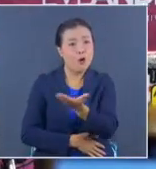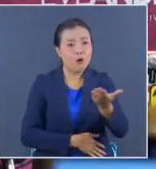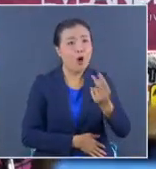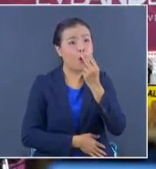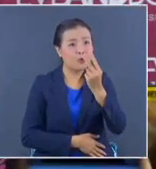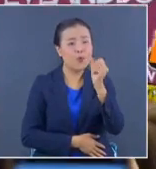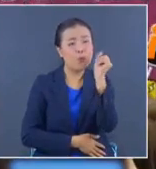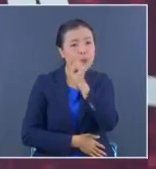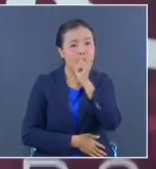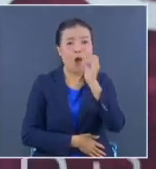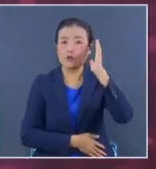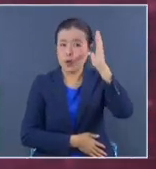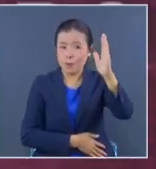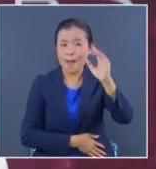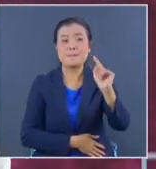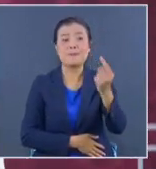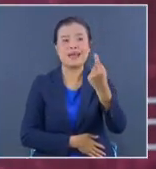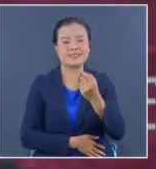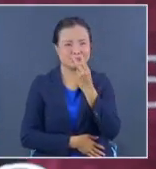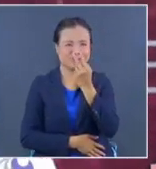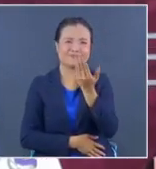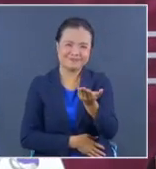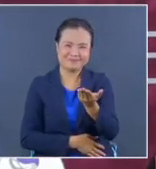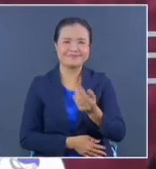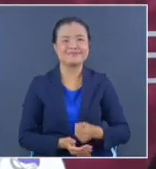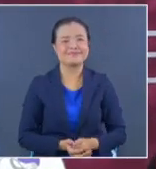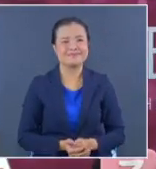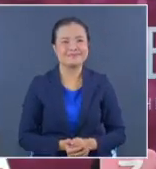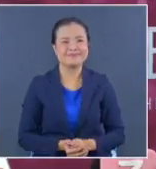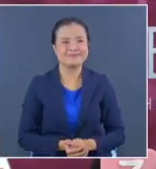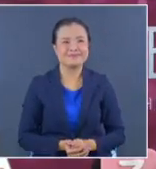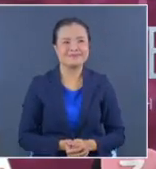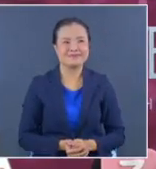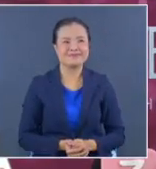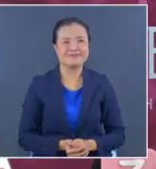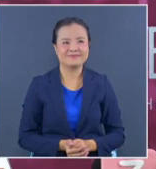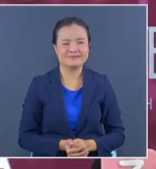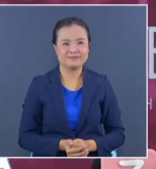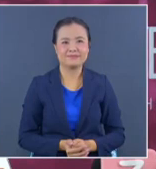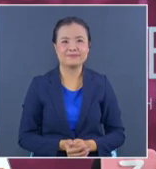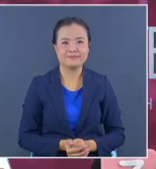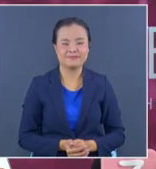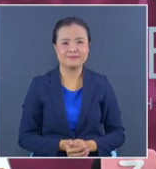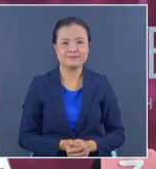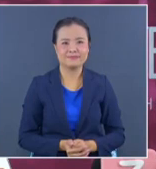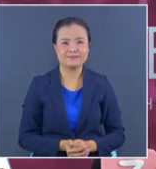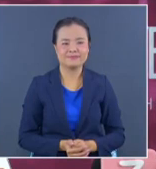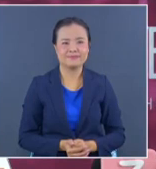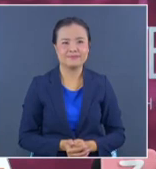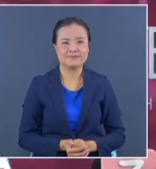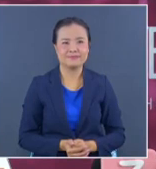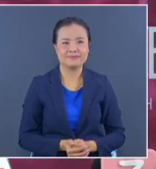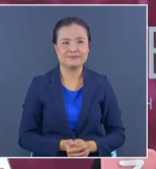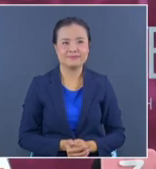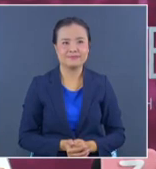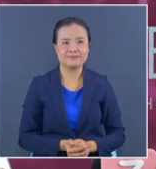ตามผลงานใหม่ของเขาด้วยค่ะไปฟังเสียงของพี่จ๋ากันหน่อยค่ะ I want to thank them for coming to all 5 days